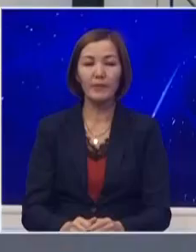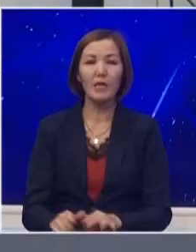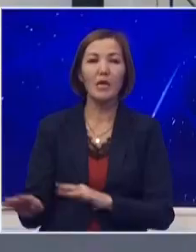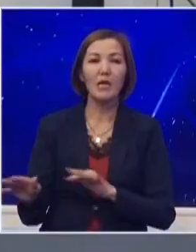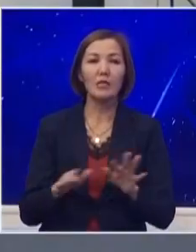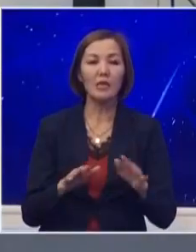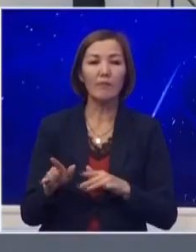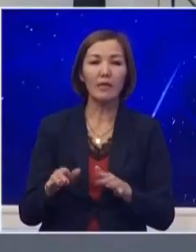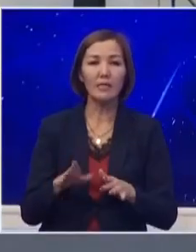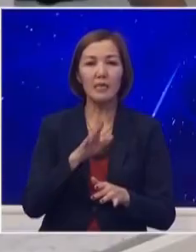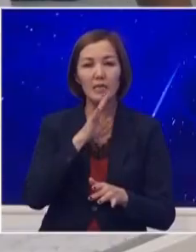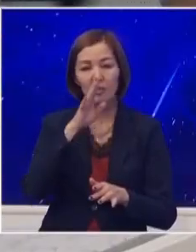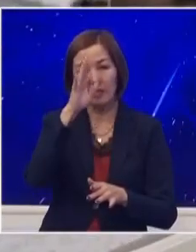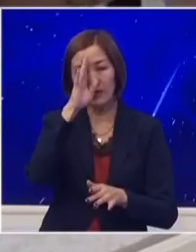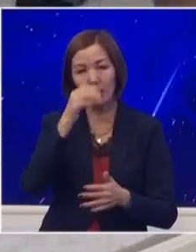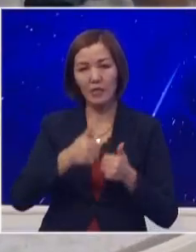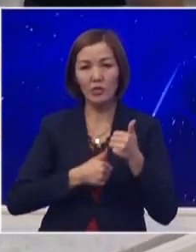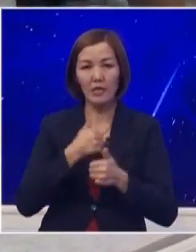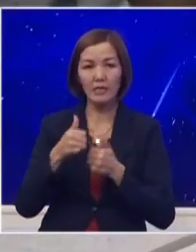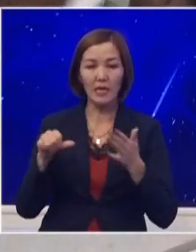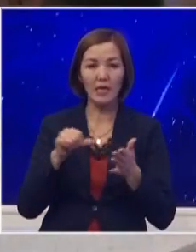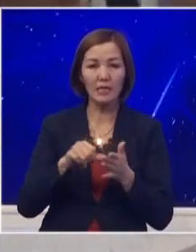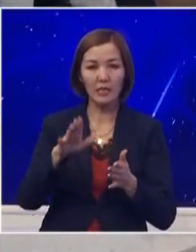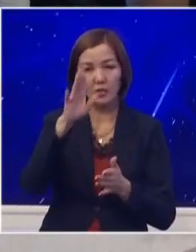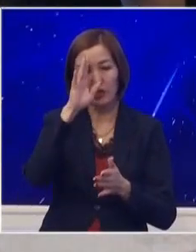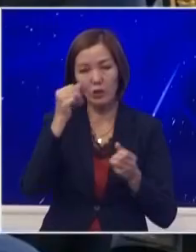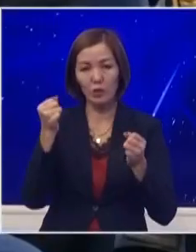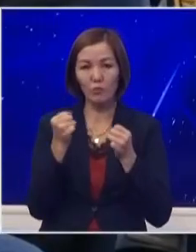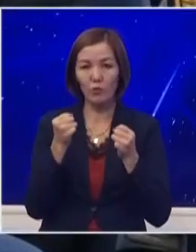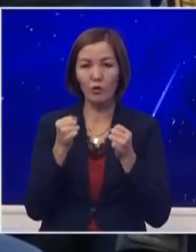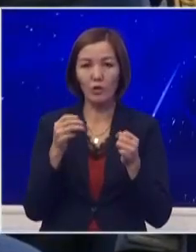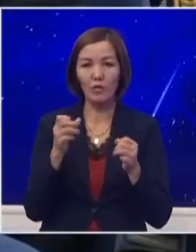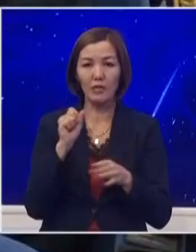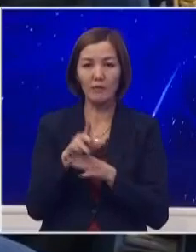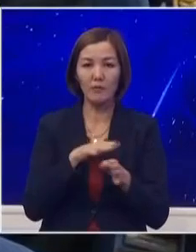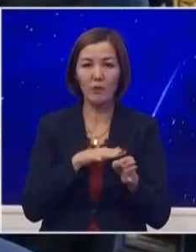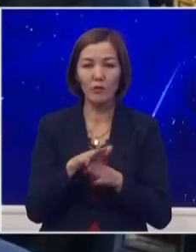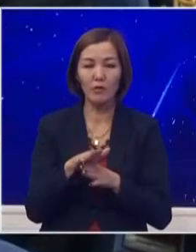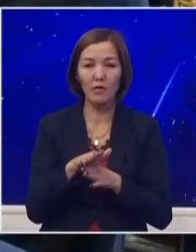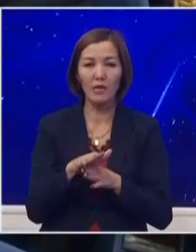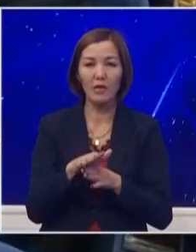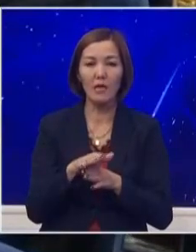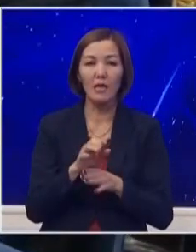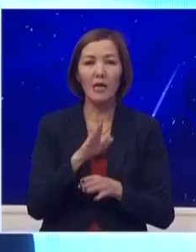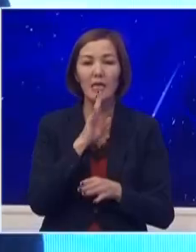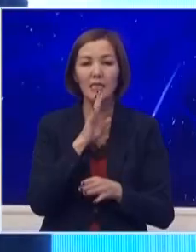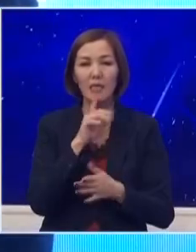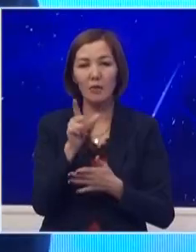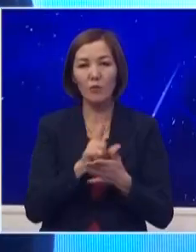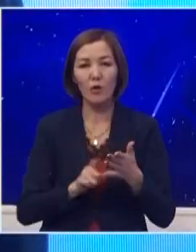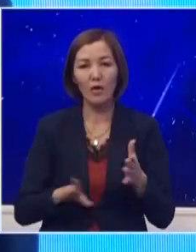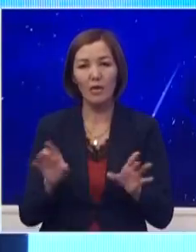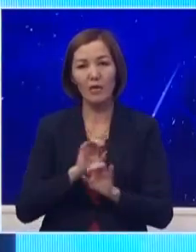әр ауданнан келген қыз жігіттер өзара жарысты. Жігіттер жағы спорттық жаттығу жасаса, қыздар Абай Мұқағали сынды ақындар өлеңін оқыды.